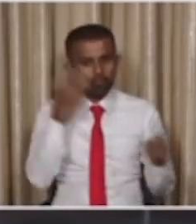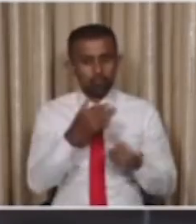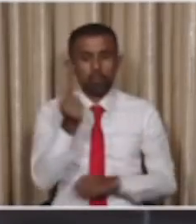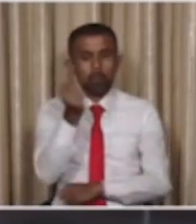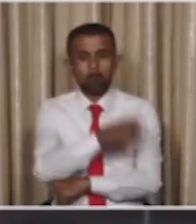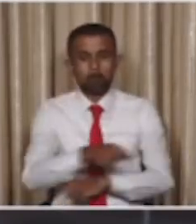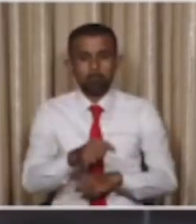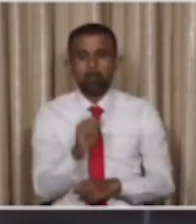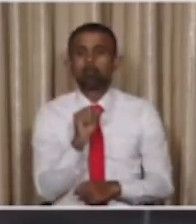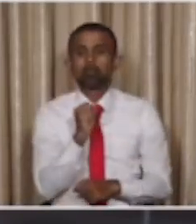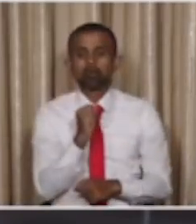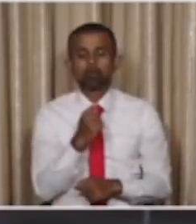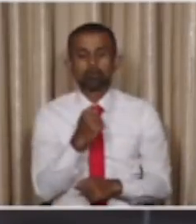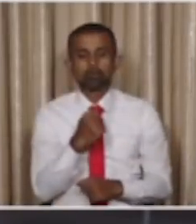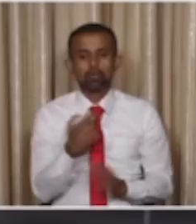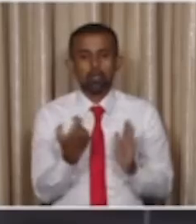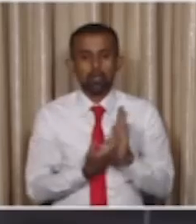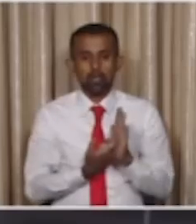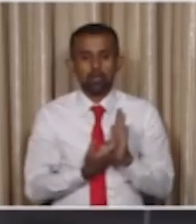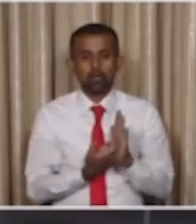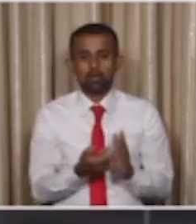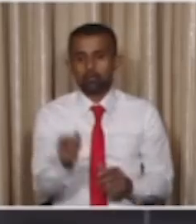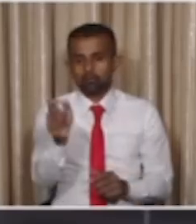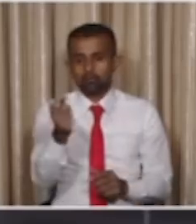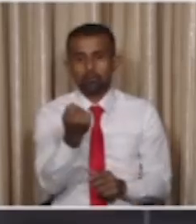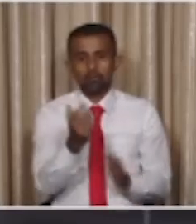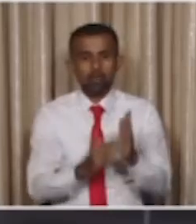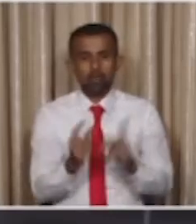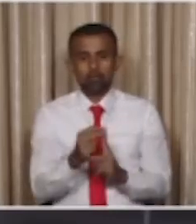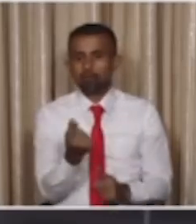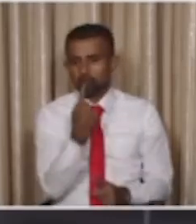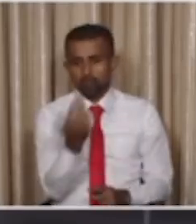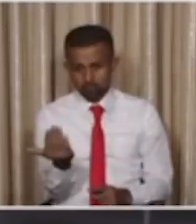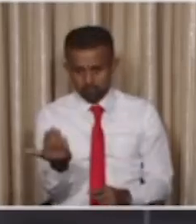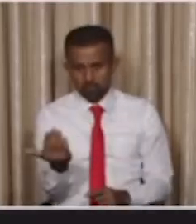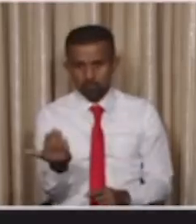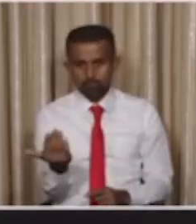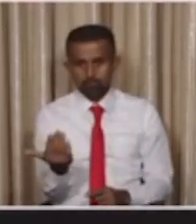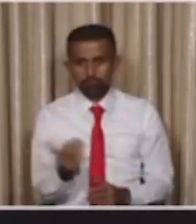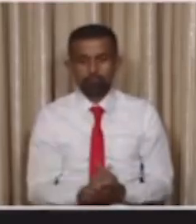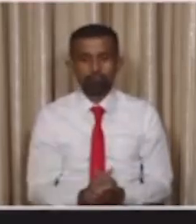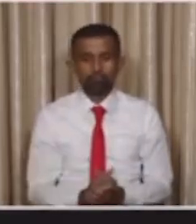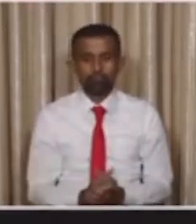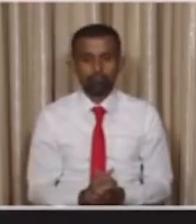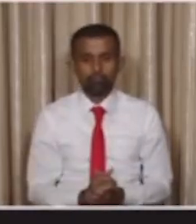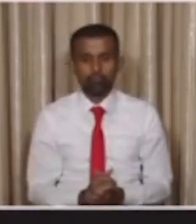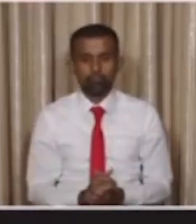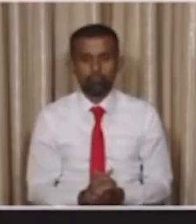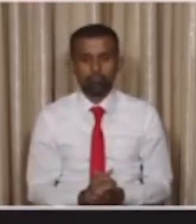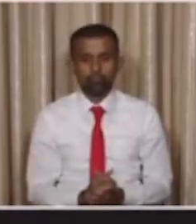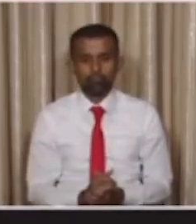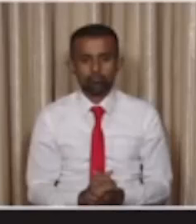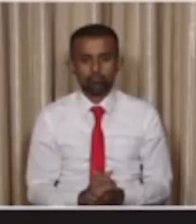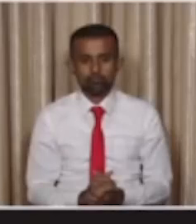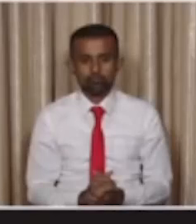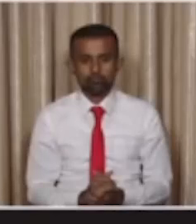පියවර මොකද්ද? ඒක අපිට කරුණාකර රංජි සීමලා පිටිය මුදල් රාජ්‍ය ඇමතුමා හරි කියන්න. හරි. ගොමිතුතිමන්තුමා. ඔව්